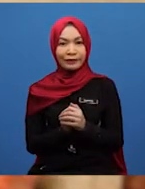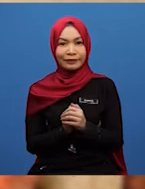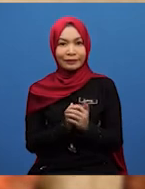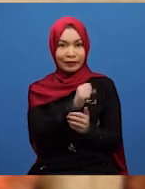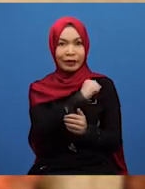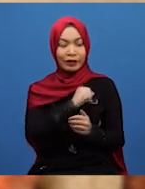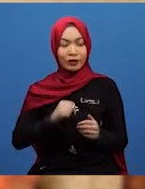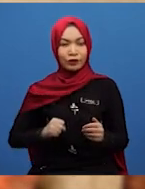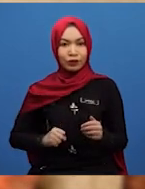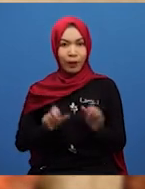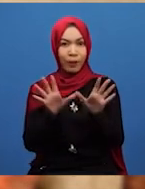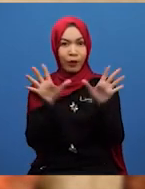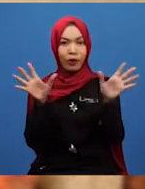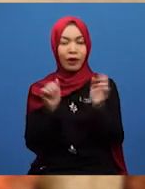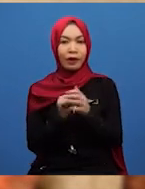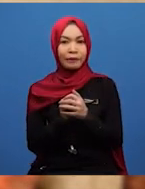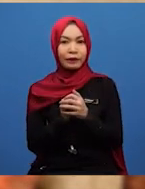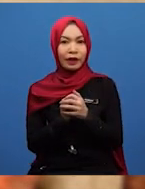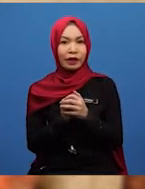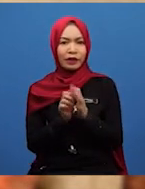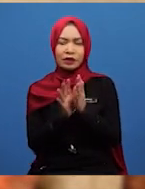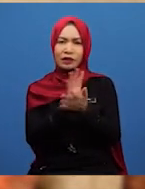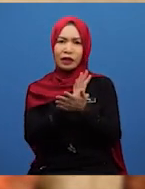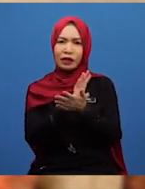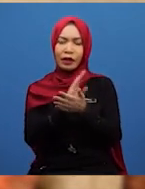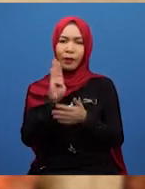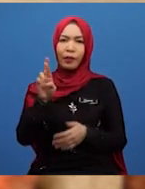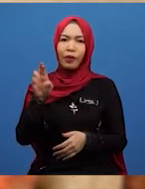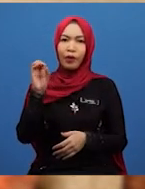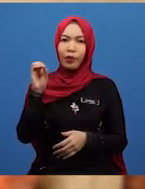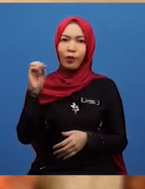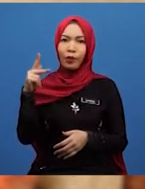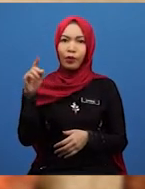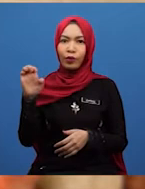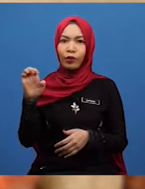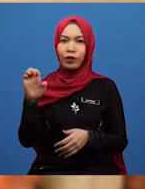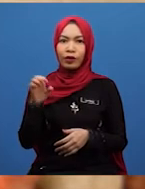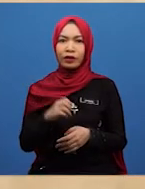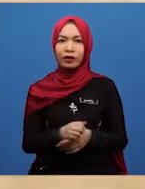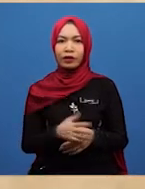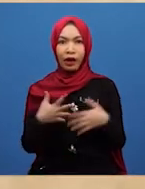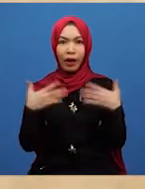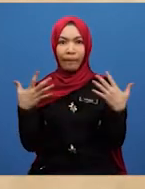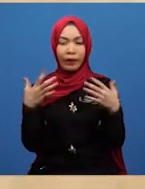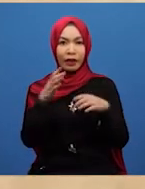keluarganya berusaha meluaskan kuasa mereka ke seluruh Sarawak.